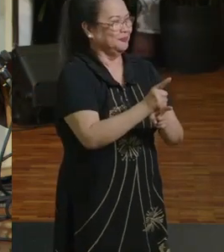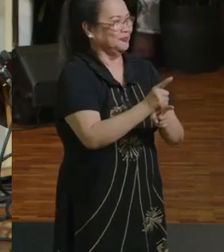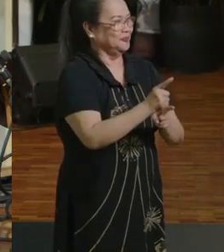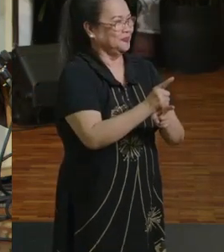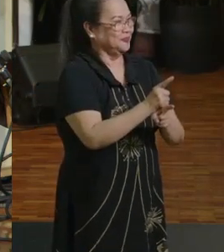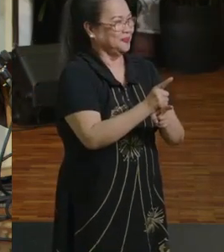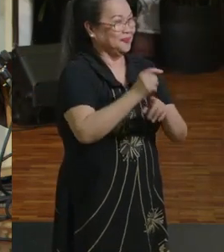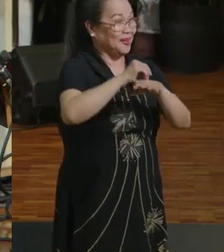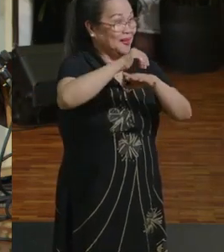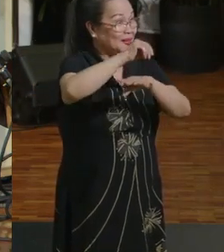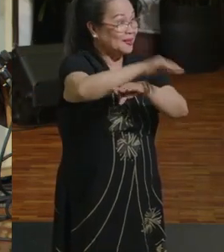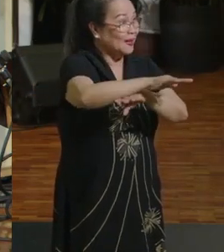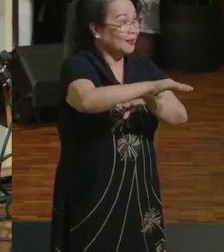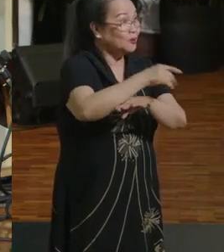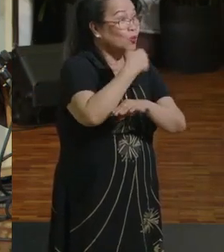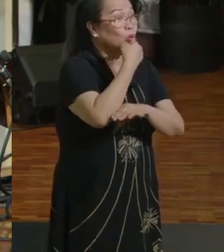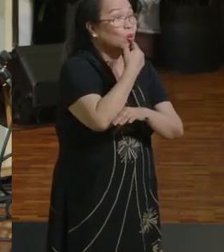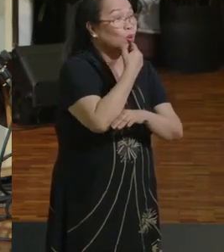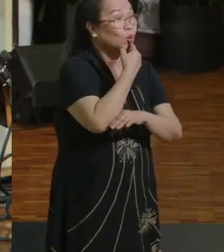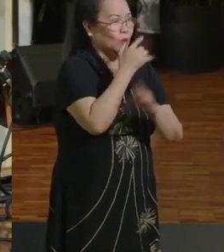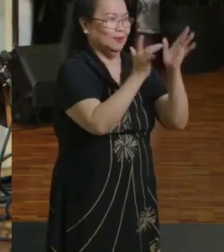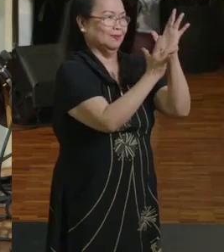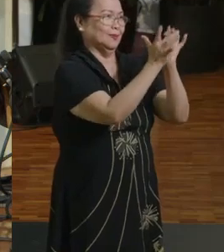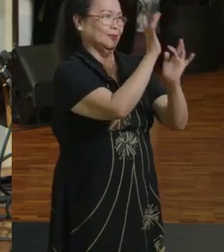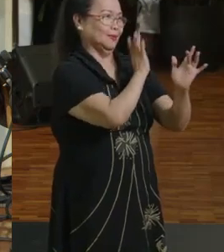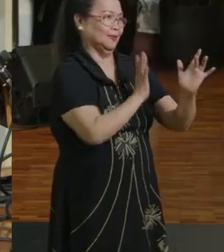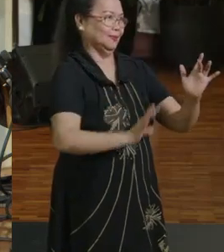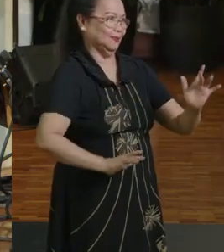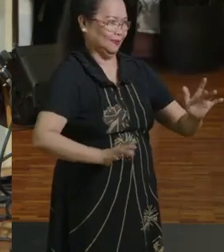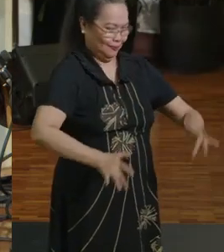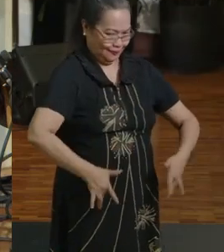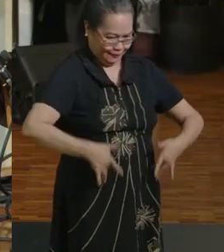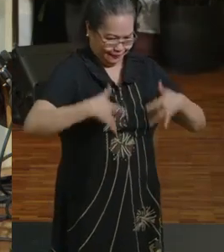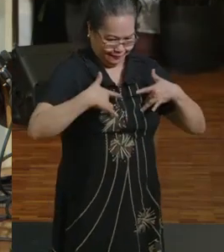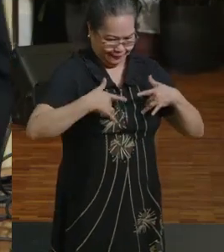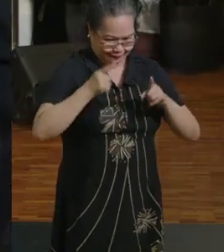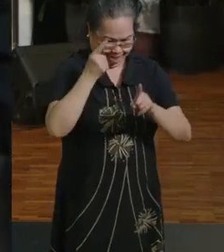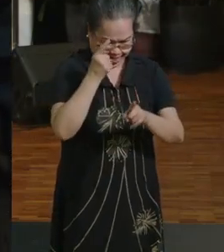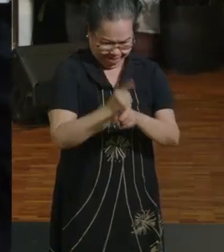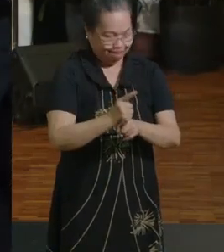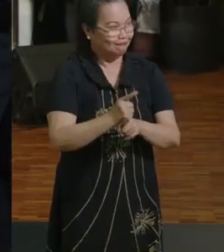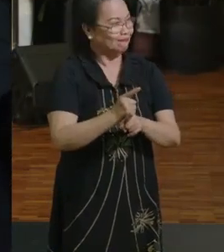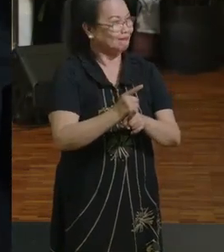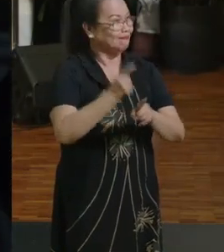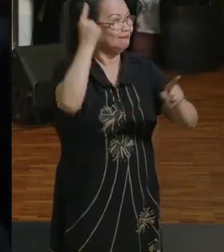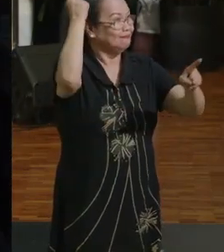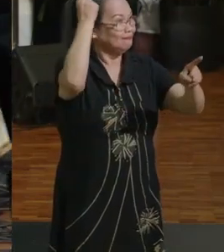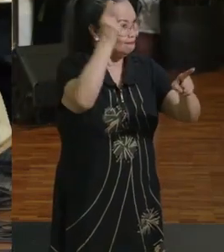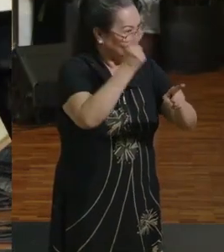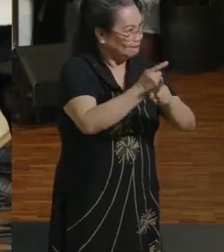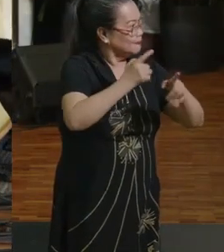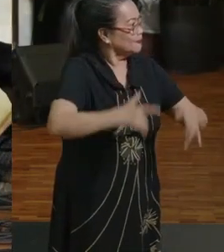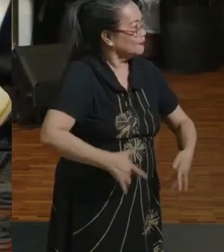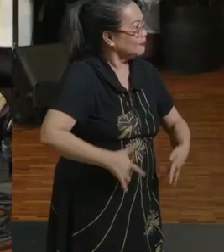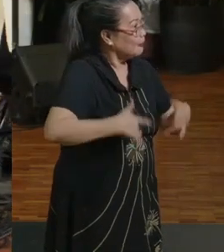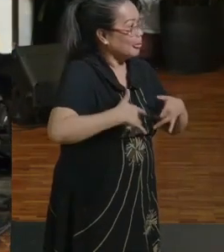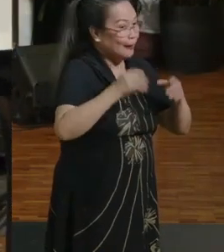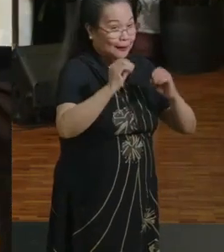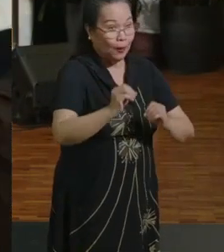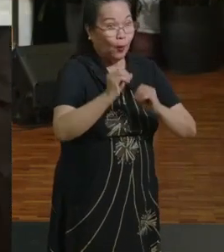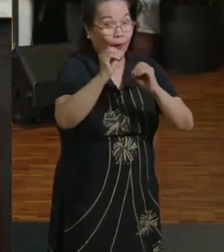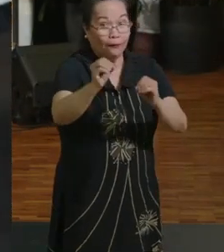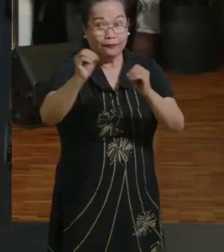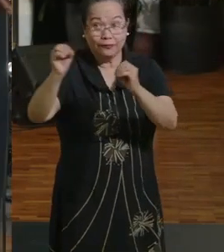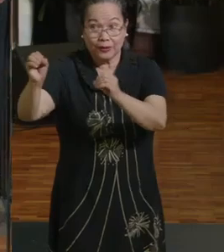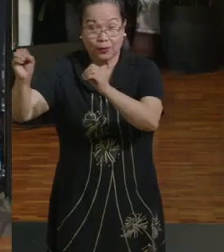na pinadala ay si Kristo Jesus. Dahil He lived a righteous life. Yung righteous life na yon, ang kanyang ino-offer sa atin